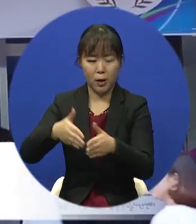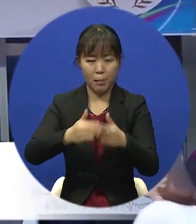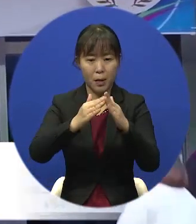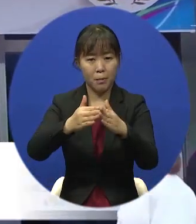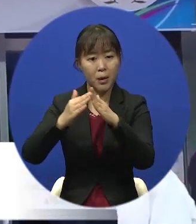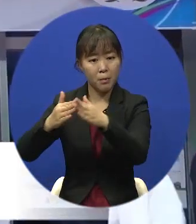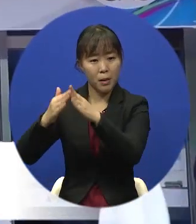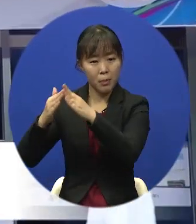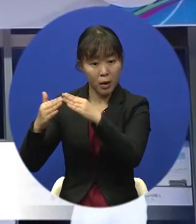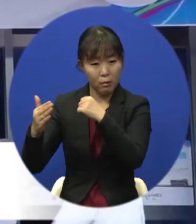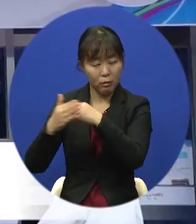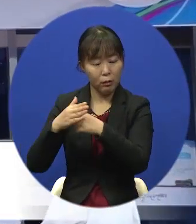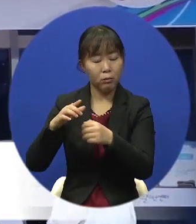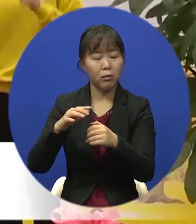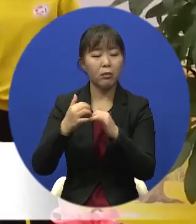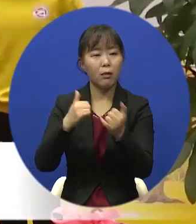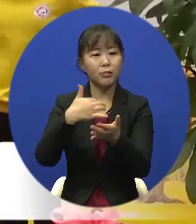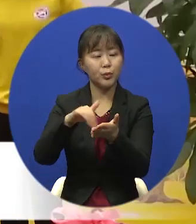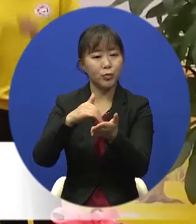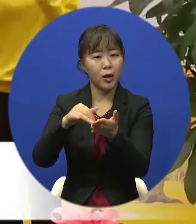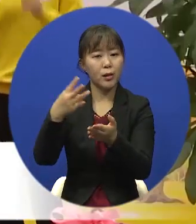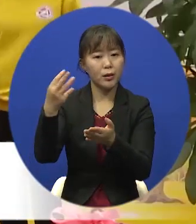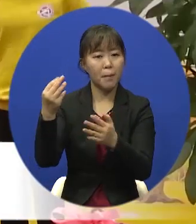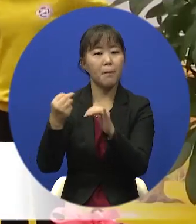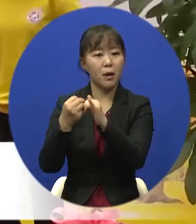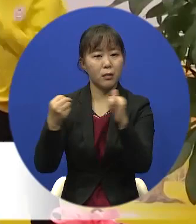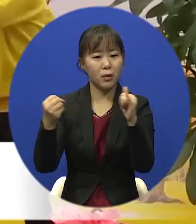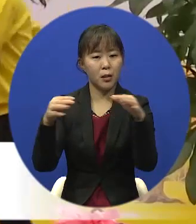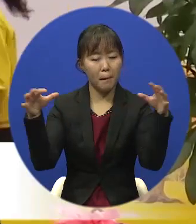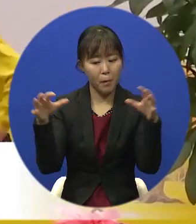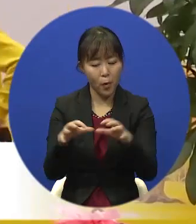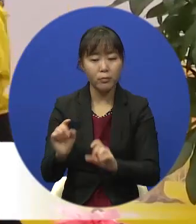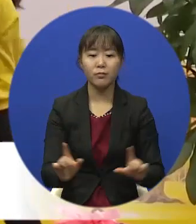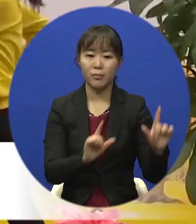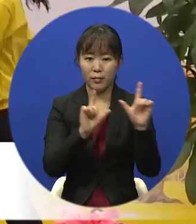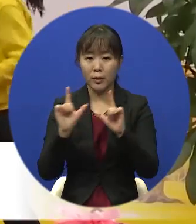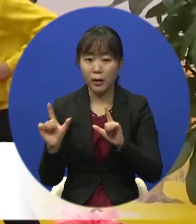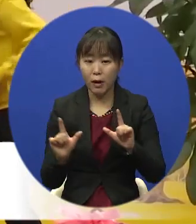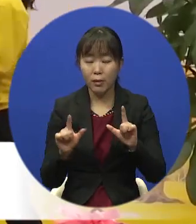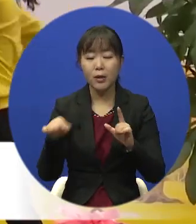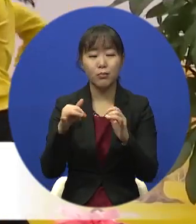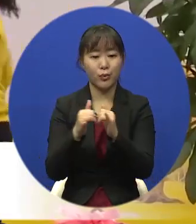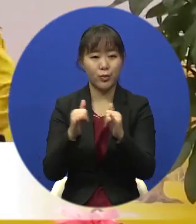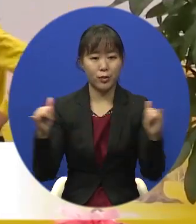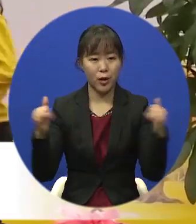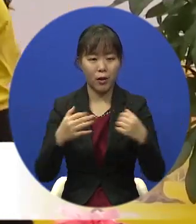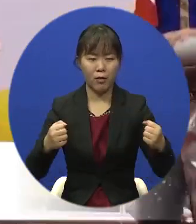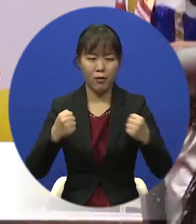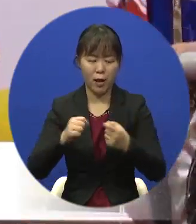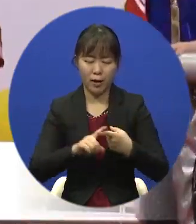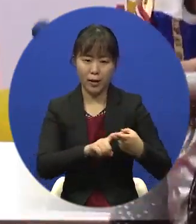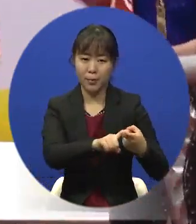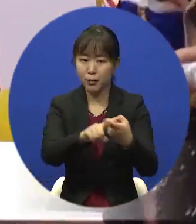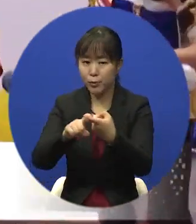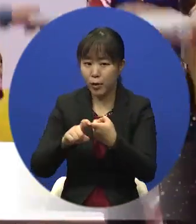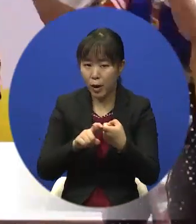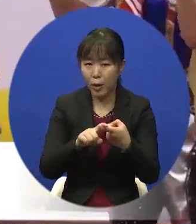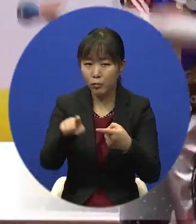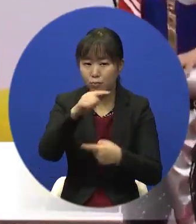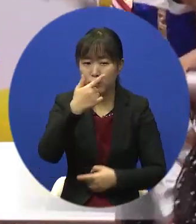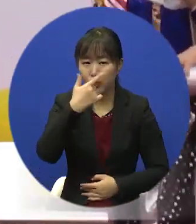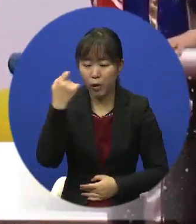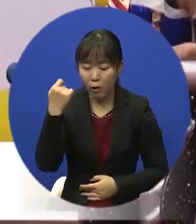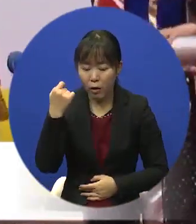있어서 거의 3만 인구가 지금 밀집해 있는데요. 이분들의 그 어떤 건강 인프라가